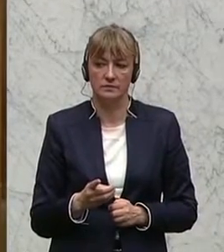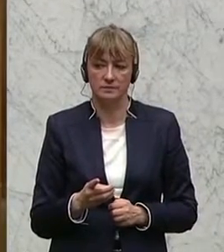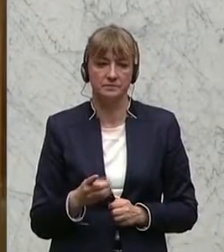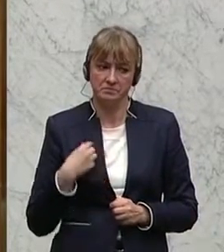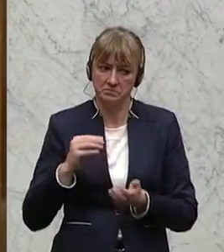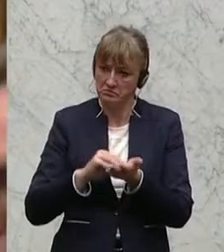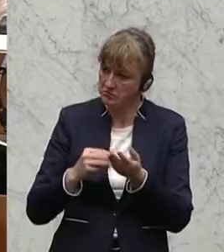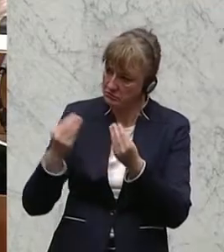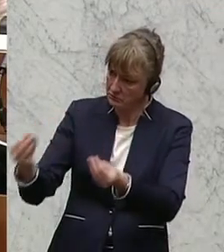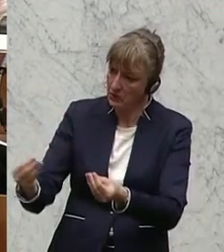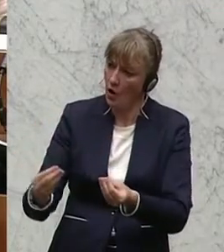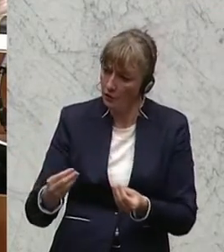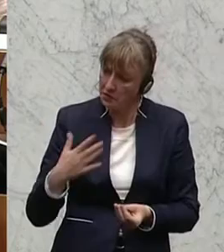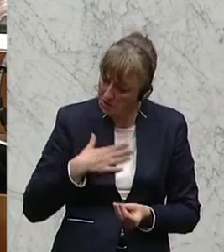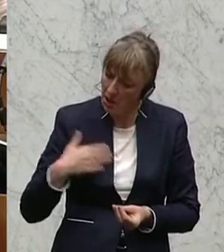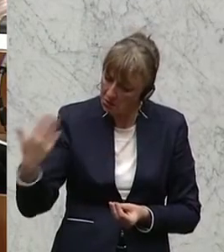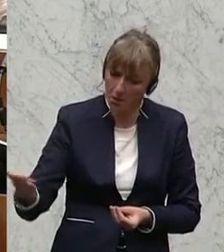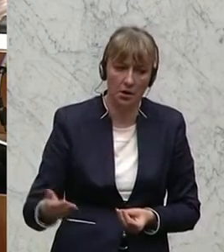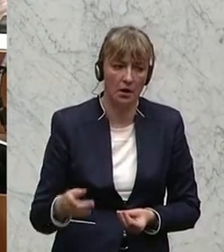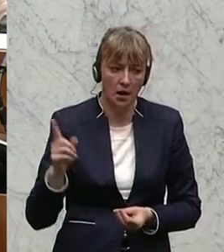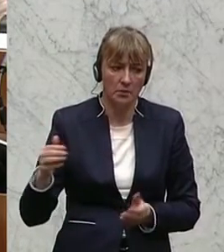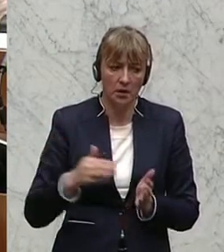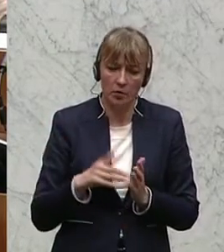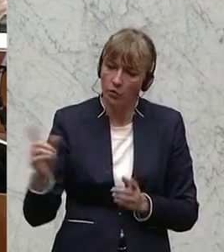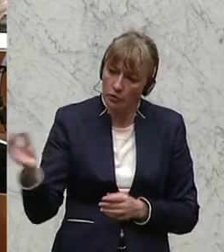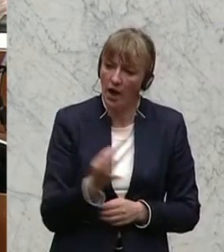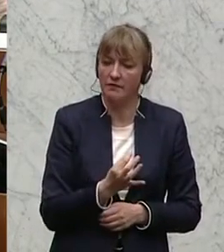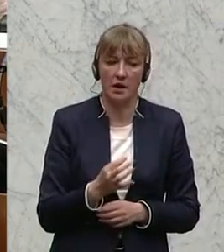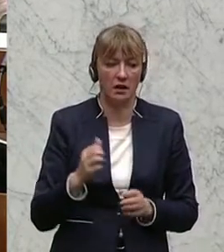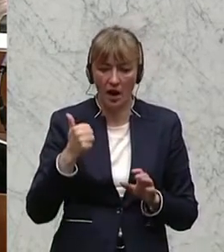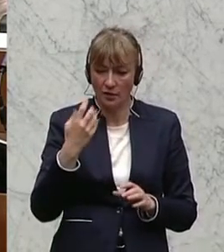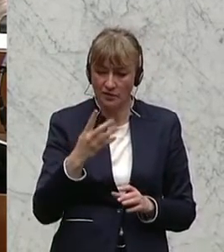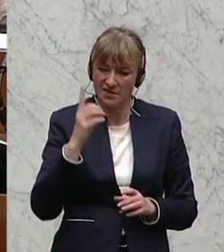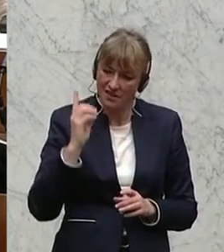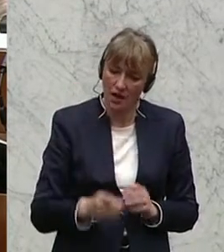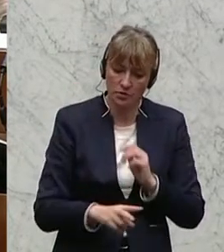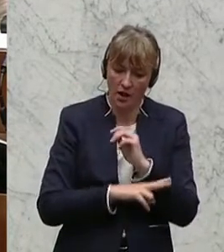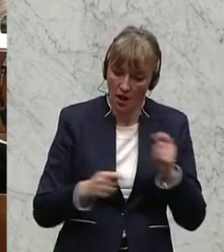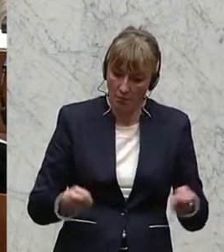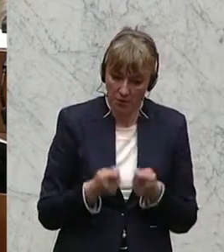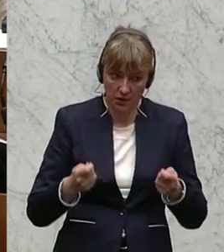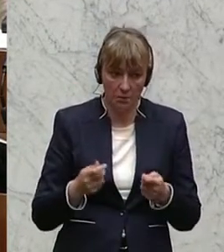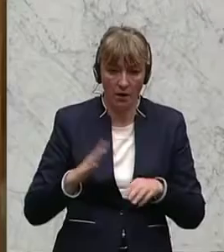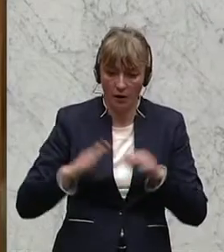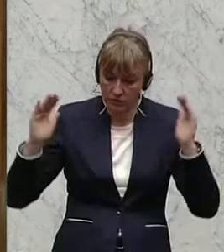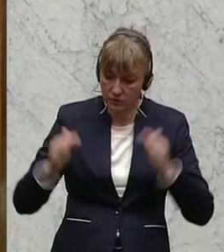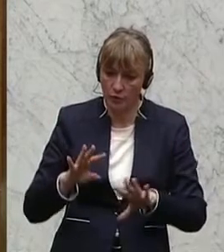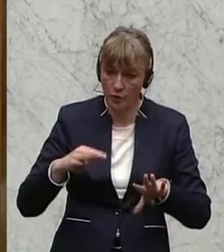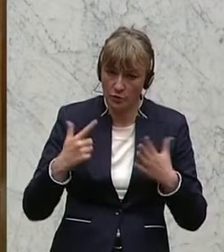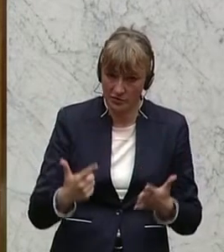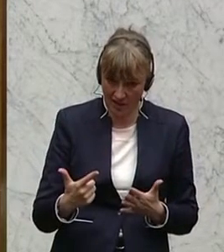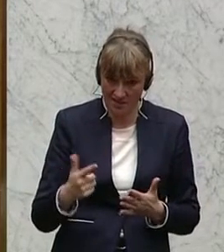Ich schreibe es Ihnen auch gerne auf. Aber Sie brauchen nur nachfragen. Von 41.000 Lehrbetrieben auf